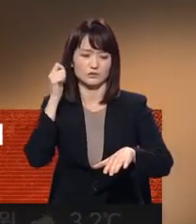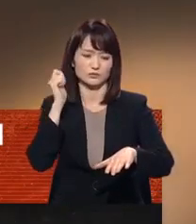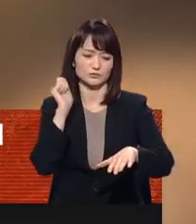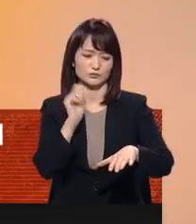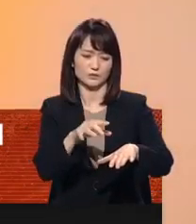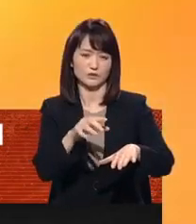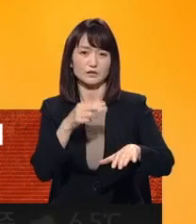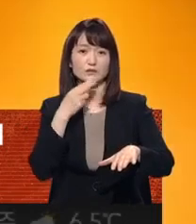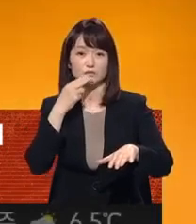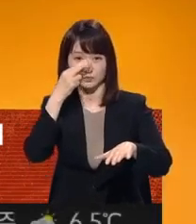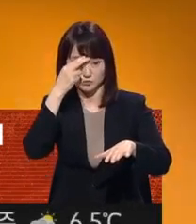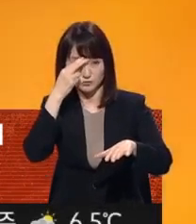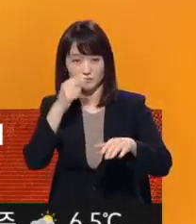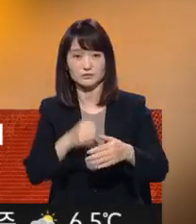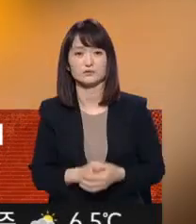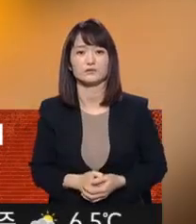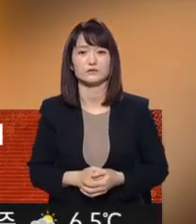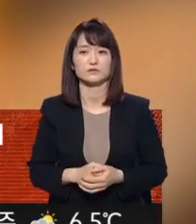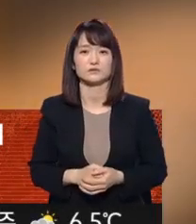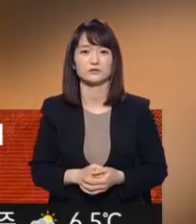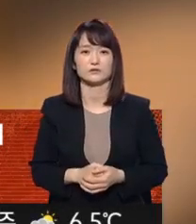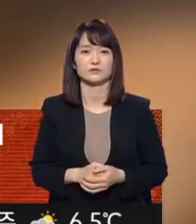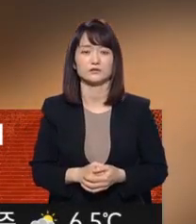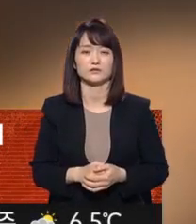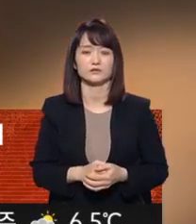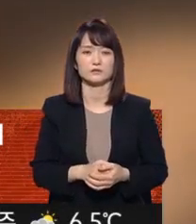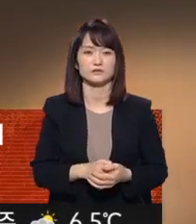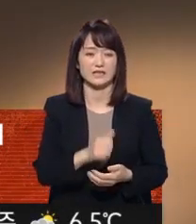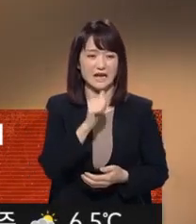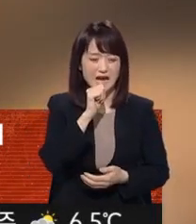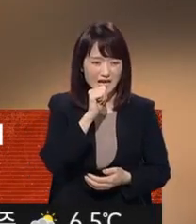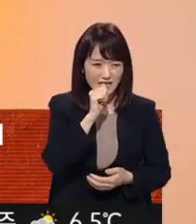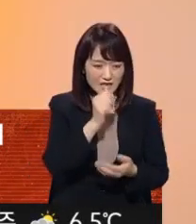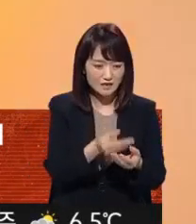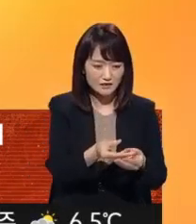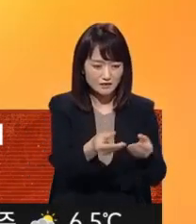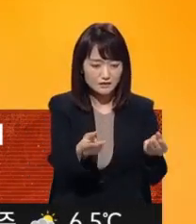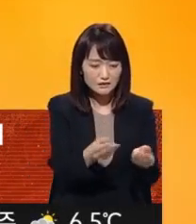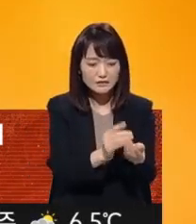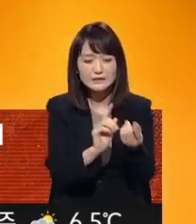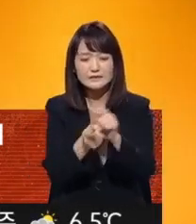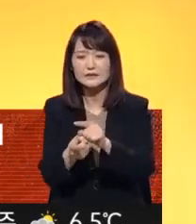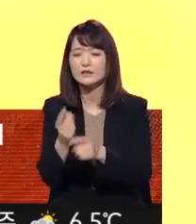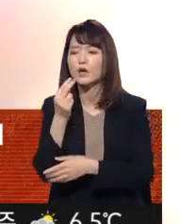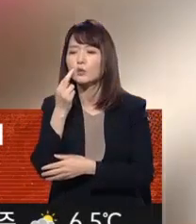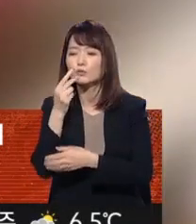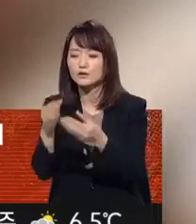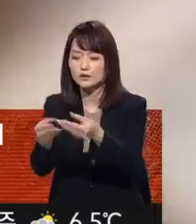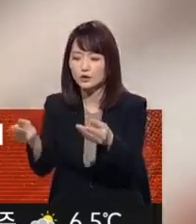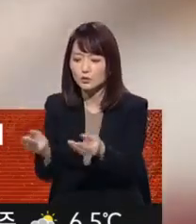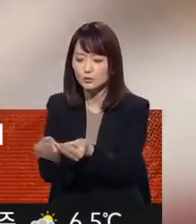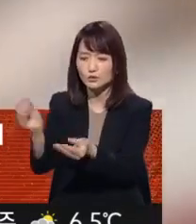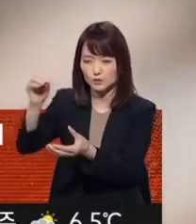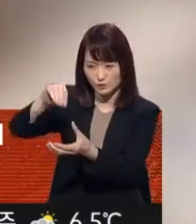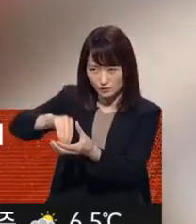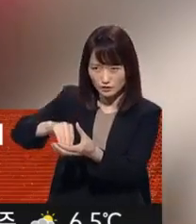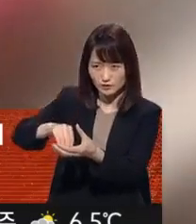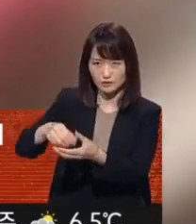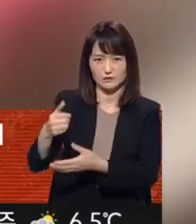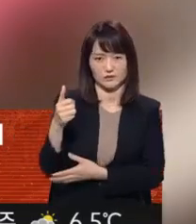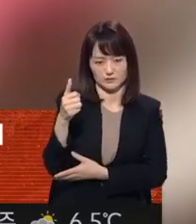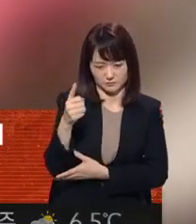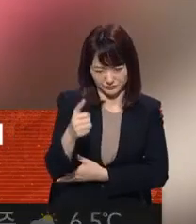문제는 퍼포먼스에 사용된 술을 스테인리스 용기 대신에 플라스틱 용기에 담은 겁니다. 플라스틱 용기가 세게 눌리는